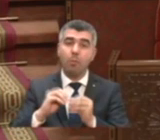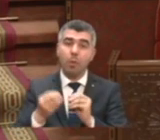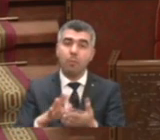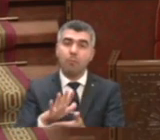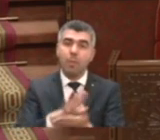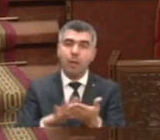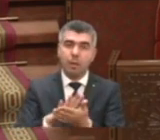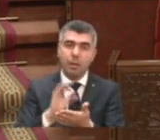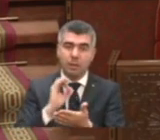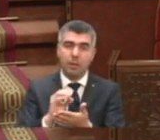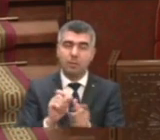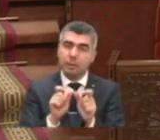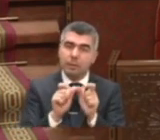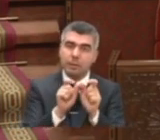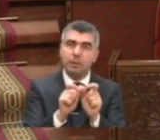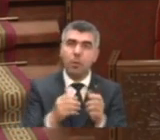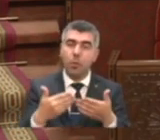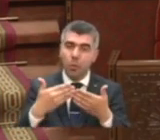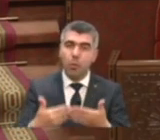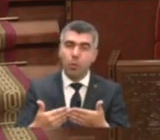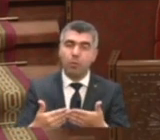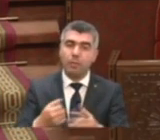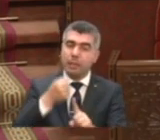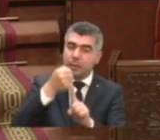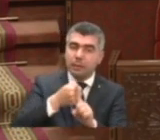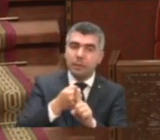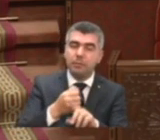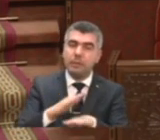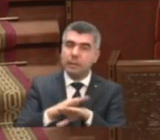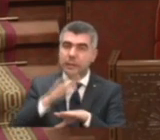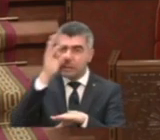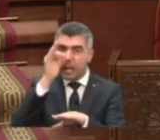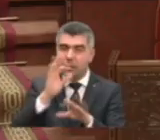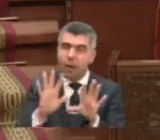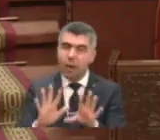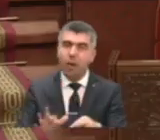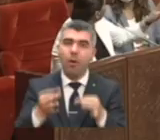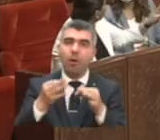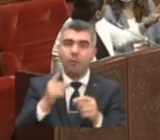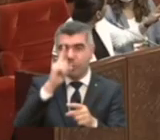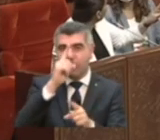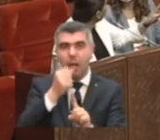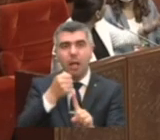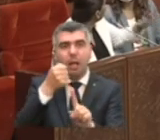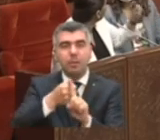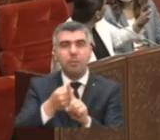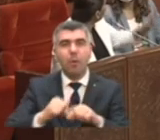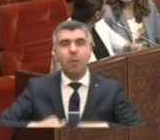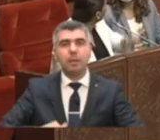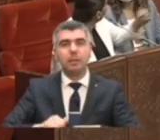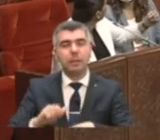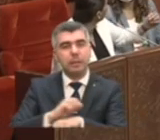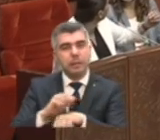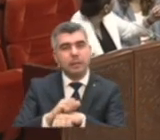واحد النقص في الحكامه. اليوم كاينه اراده سياسيه، غادي نديروا التشخيص وان شاء الله غادي نشتغلوا مع السيد وزير الداخليه باش